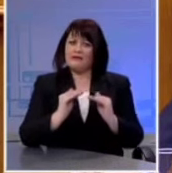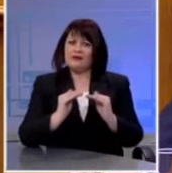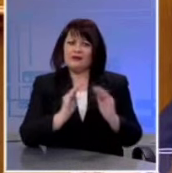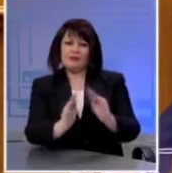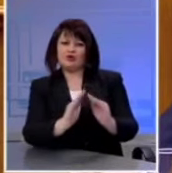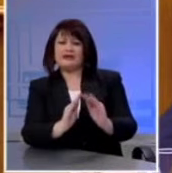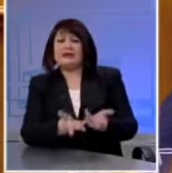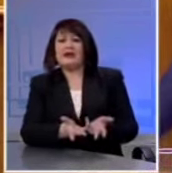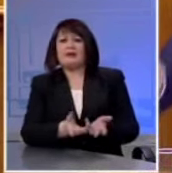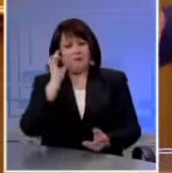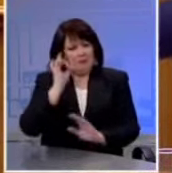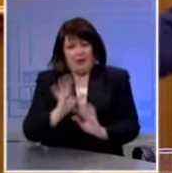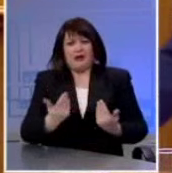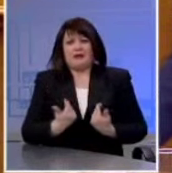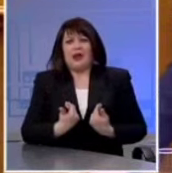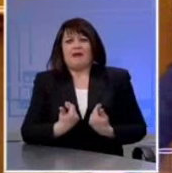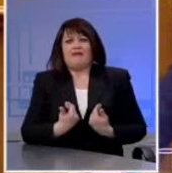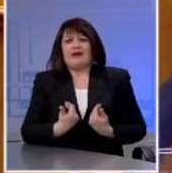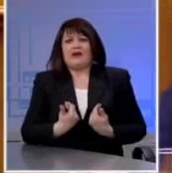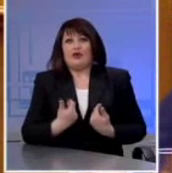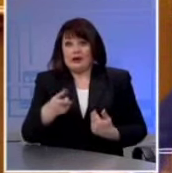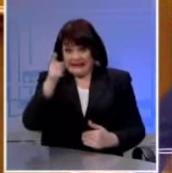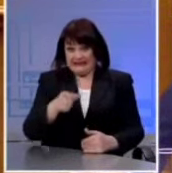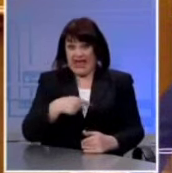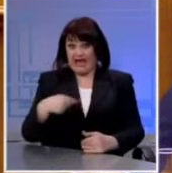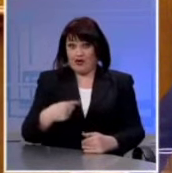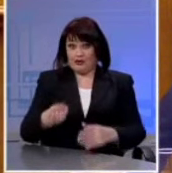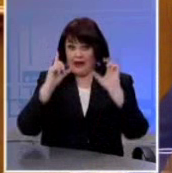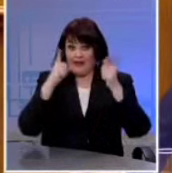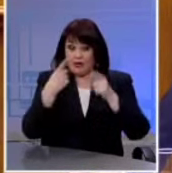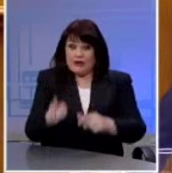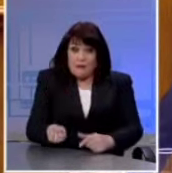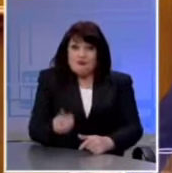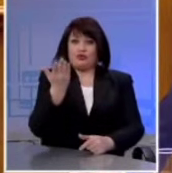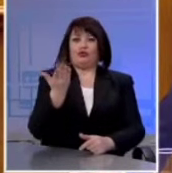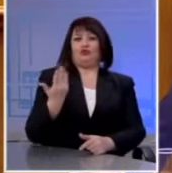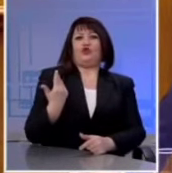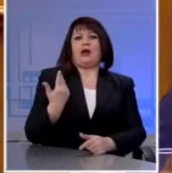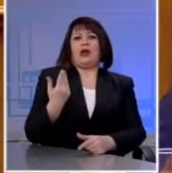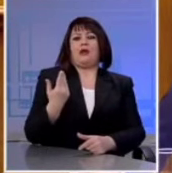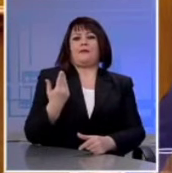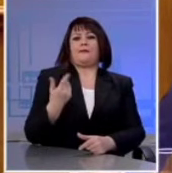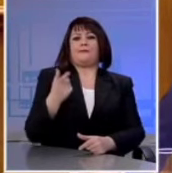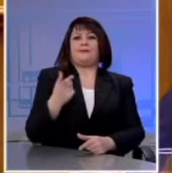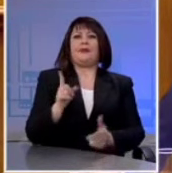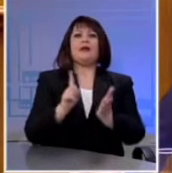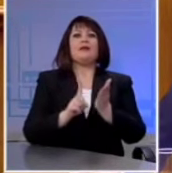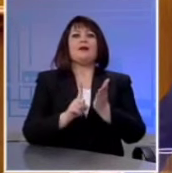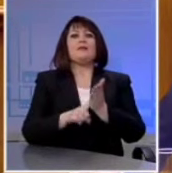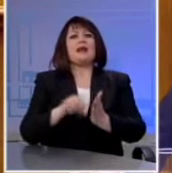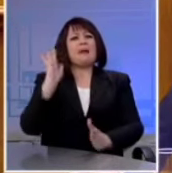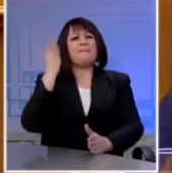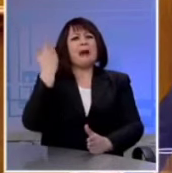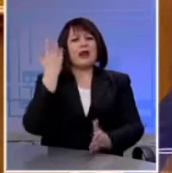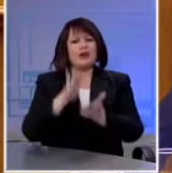Και εγώ πραγματικά δεν κατανοώ γιατί ένας νεοεκλεγμένος πρόεδρος της Νέας Δημοκρατίας δεν παίρνει αποστάσεις από το σκοτεινό πρόσφατο παρελθόν